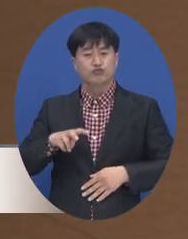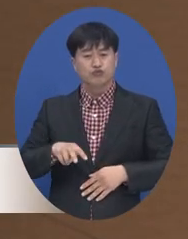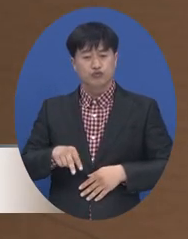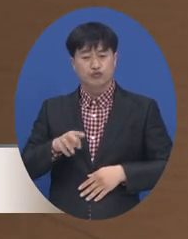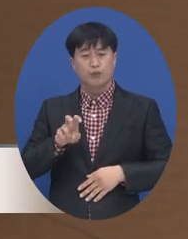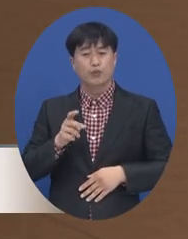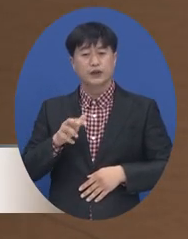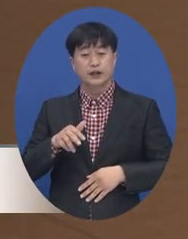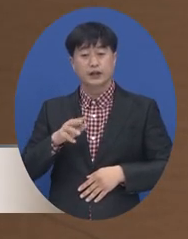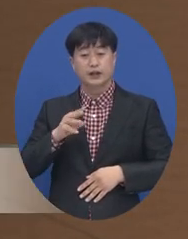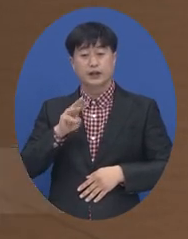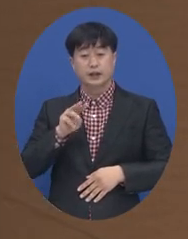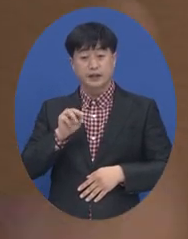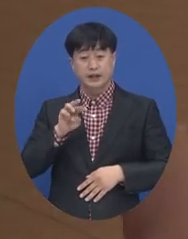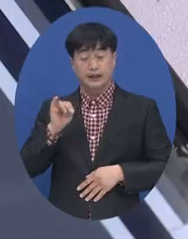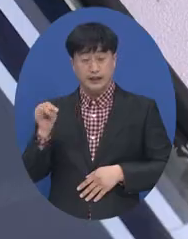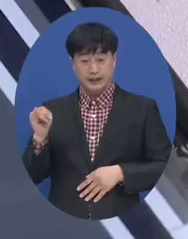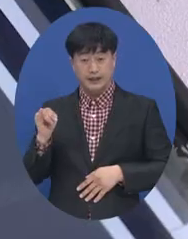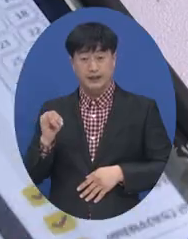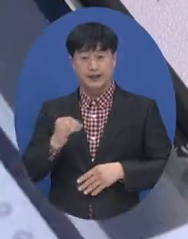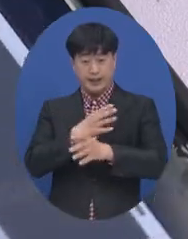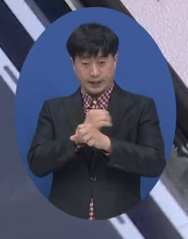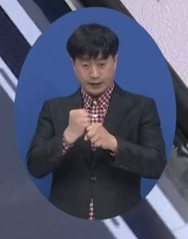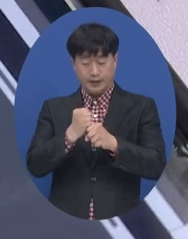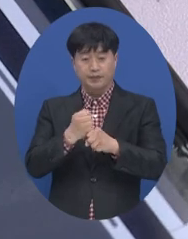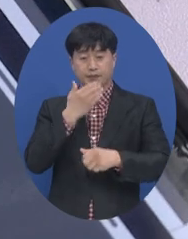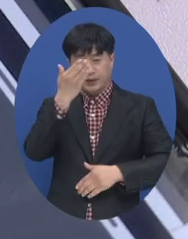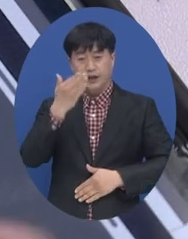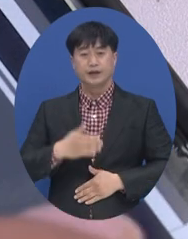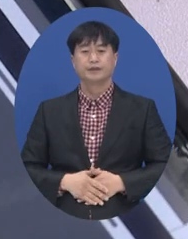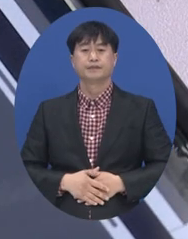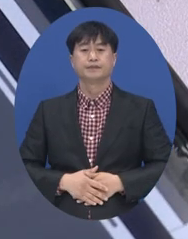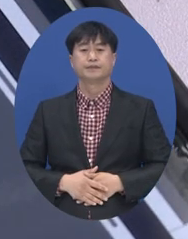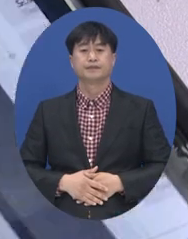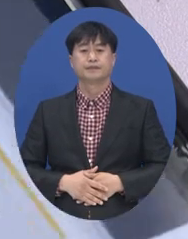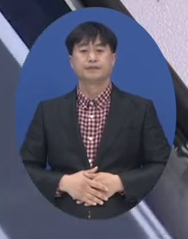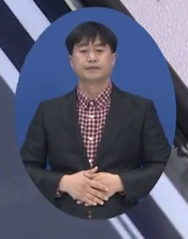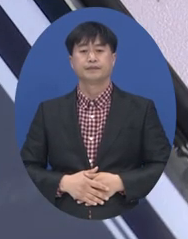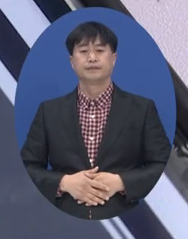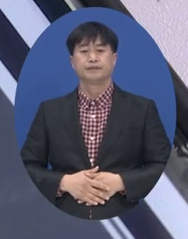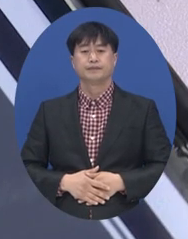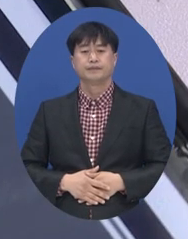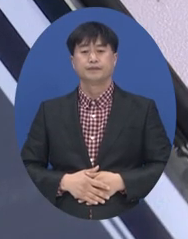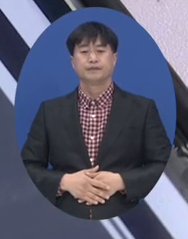굿모닝 미리란 앱을 통해 예약하면 됩니다. 경기지TV 최지연입니다.